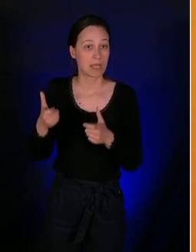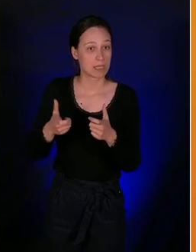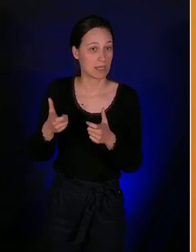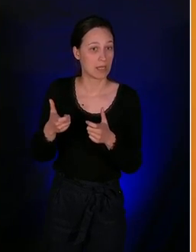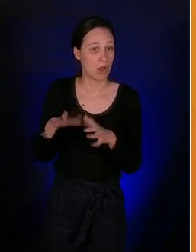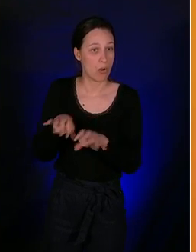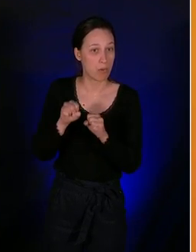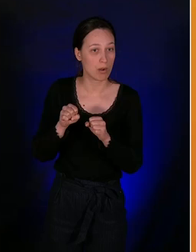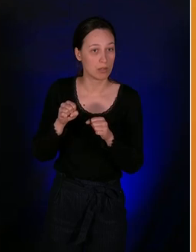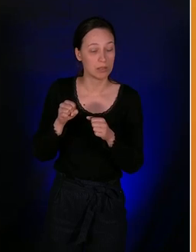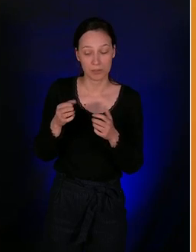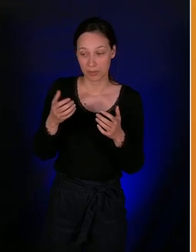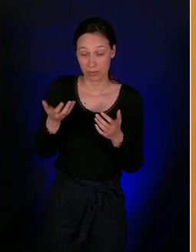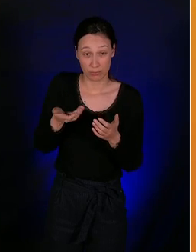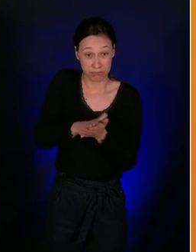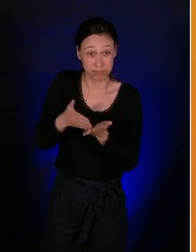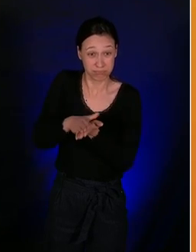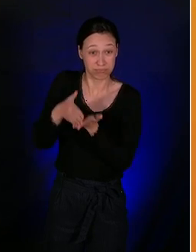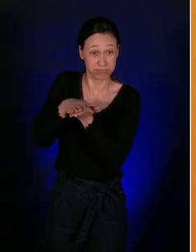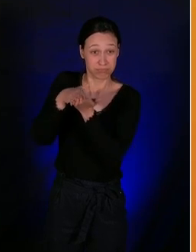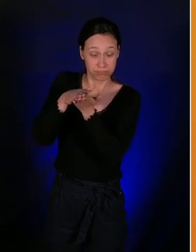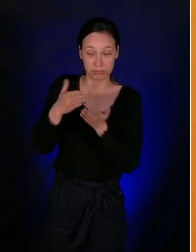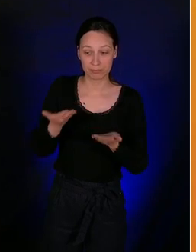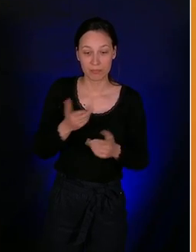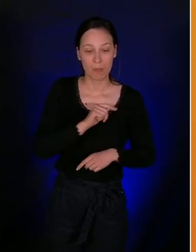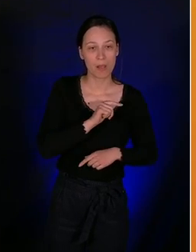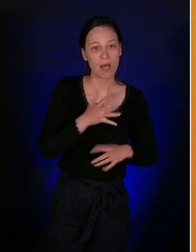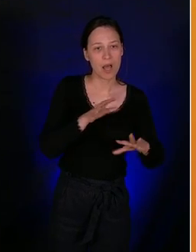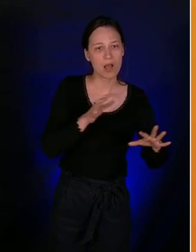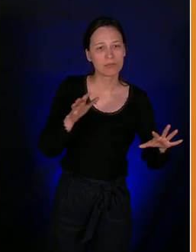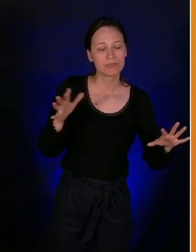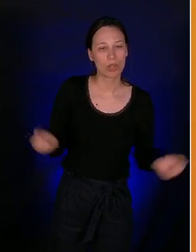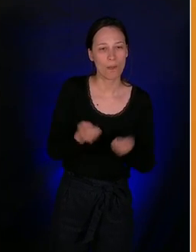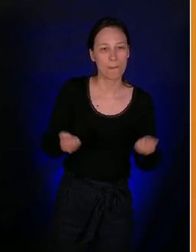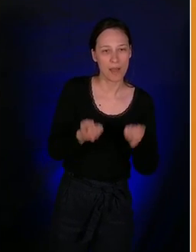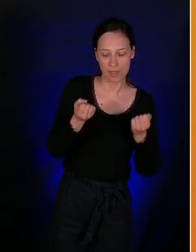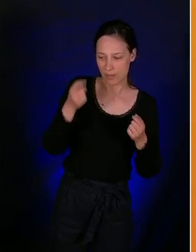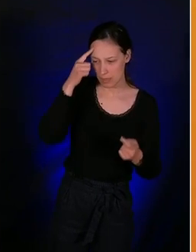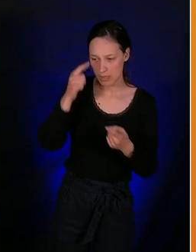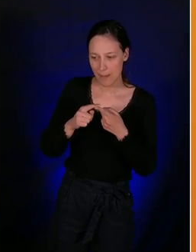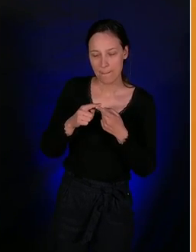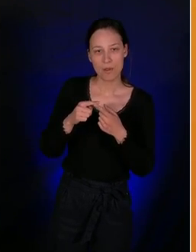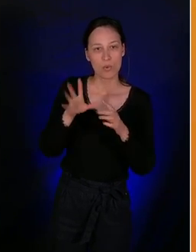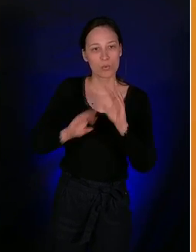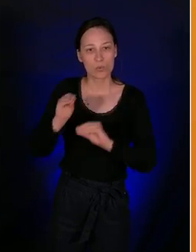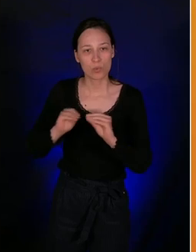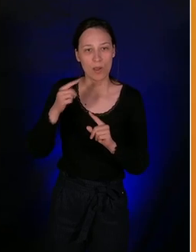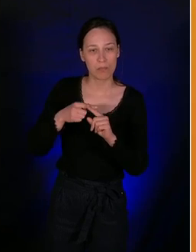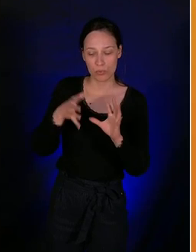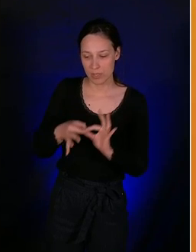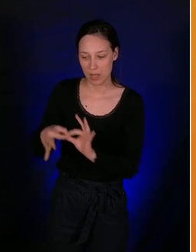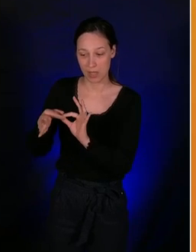a lancé une campagne porteuse de sens autour des métiers du soin et du lien. Ces métiers